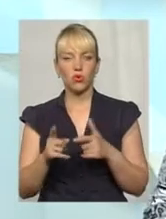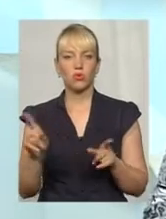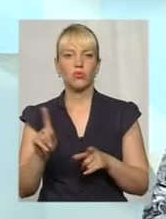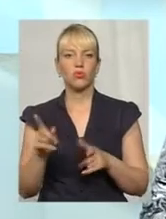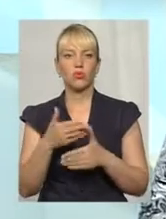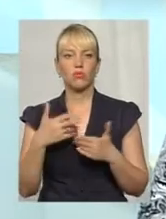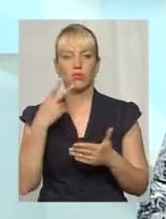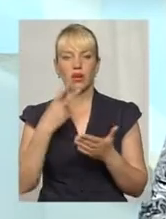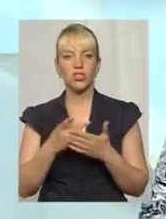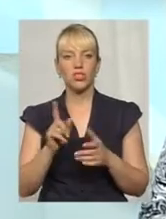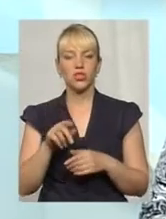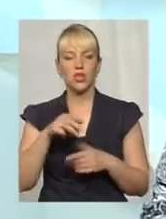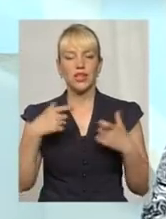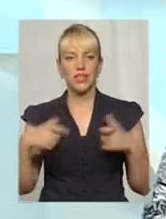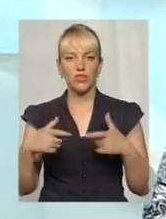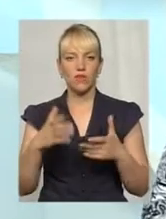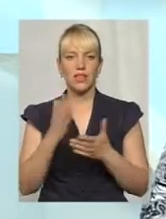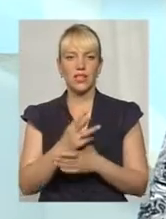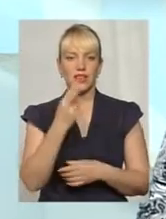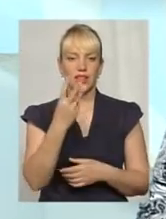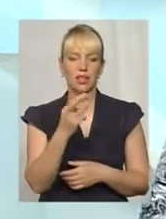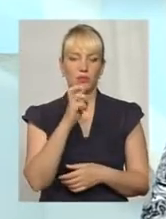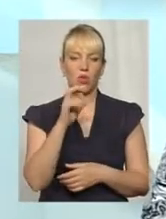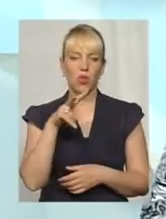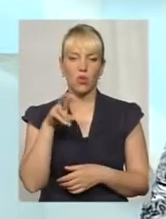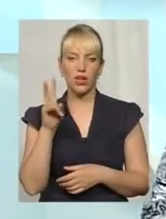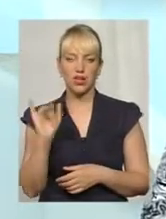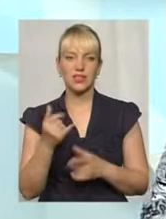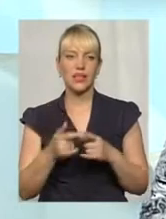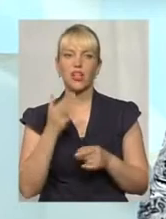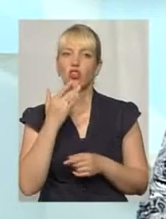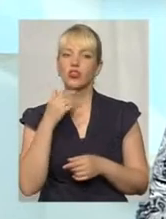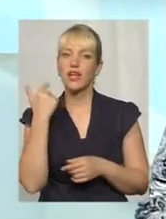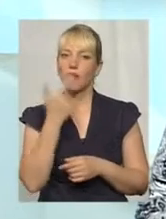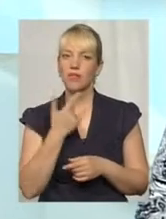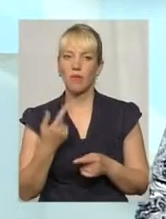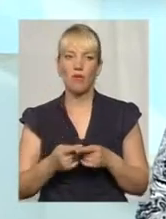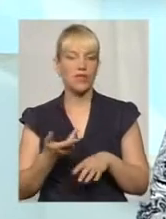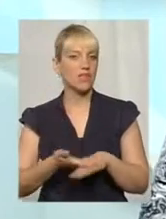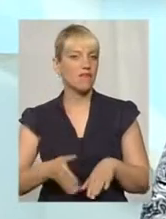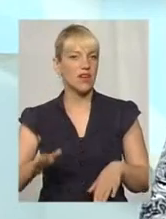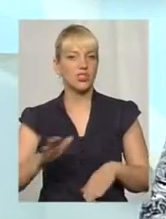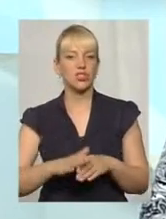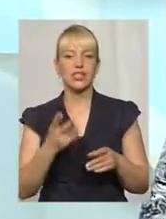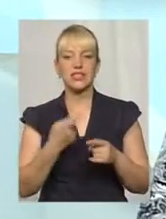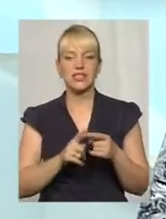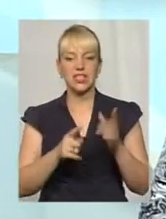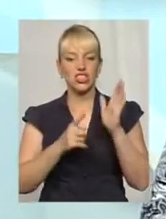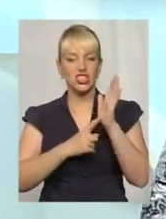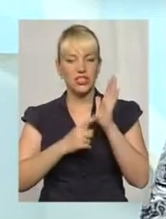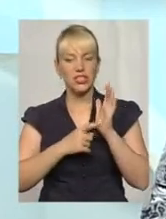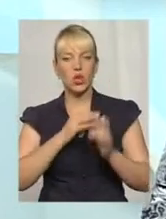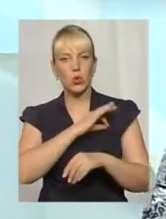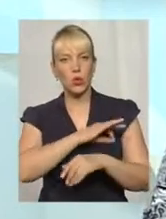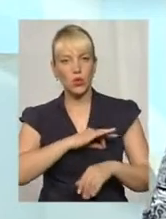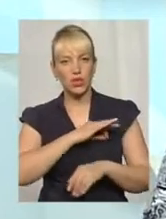бачили, що тестування складається з трьох блоків. Це іноземна мова, це досить важко. Це 6 юридичних дисциплін, це важко.